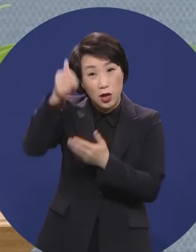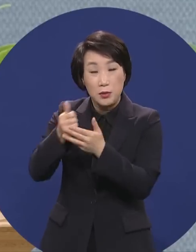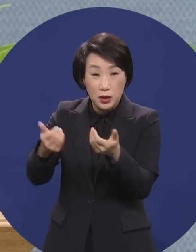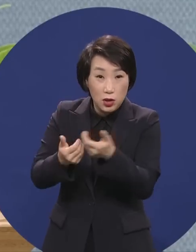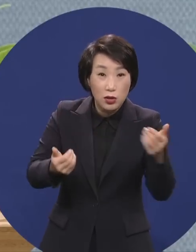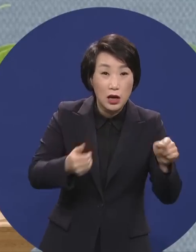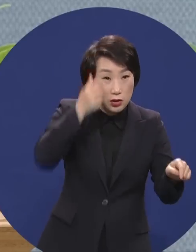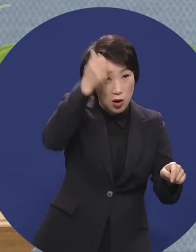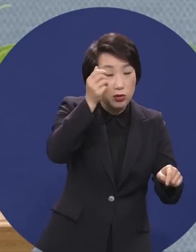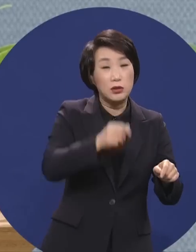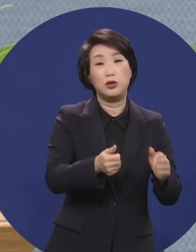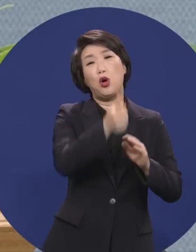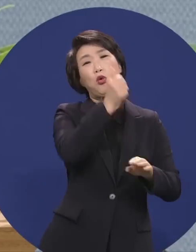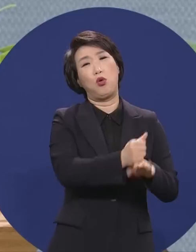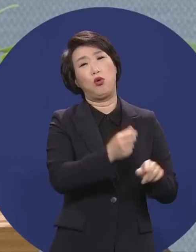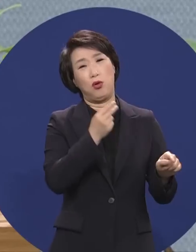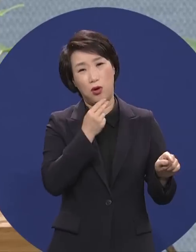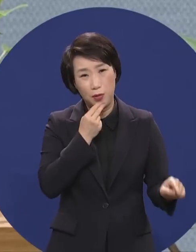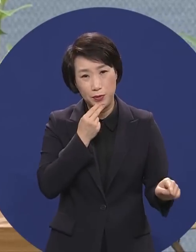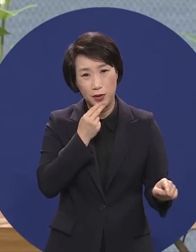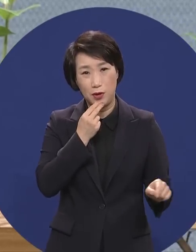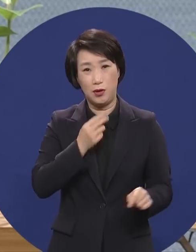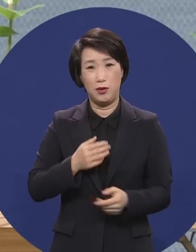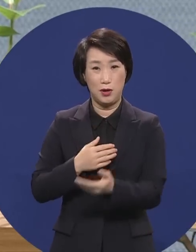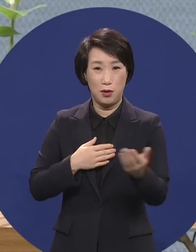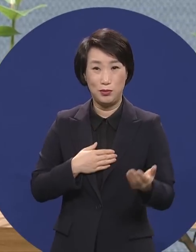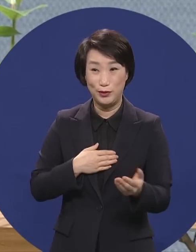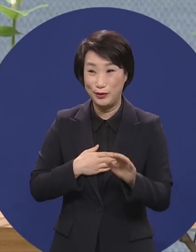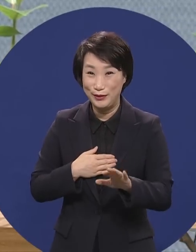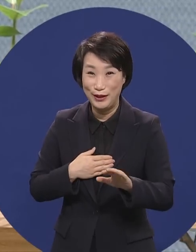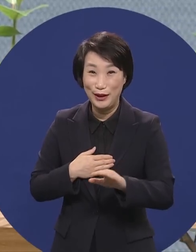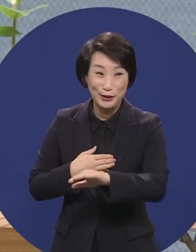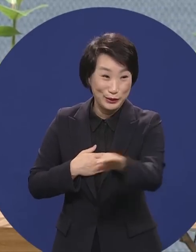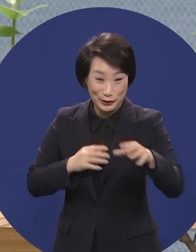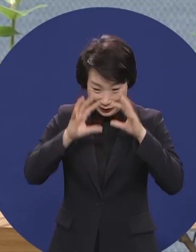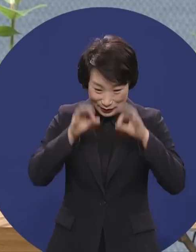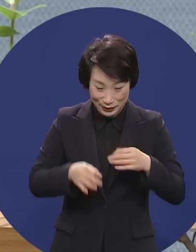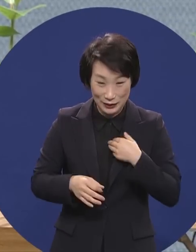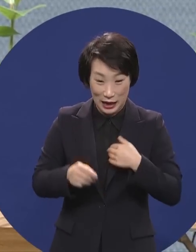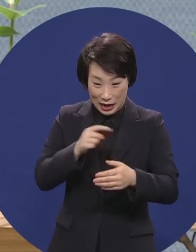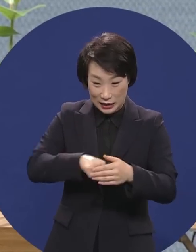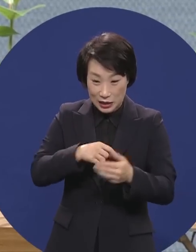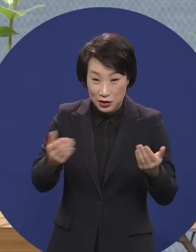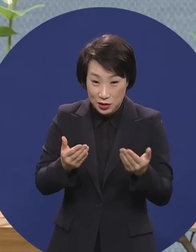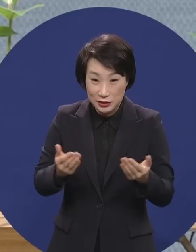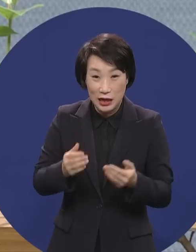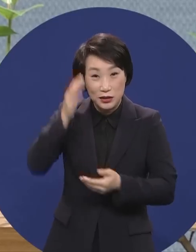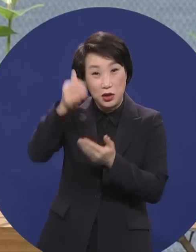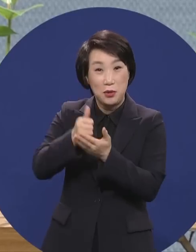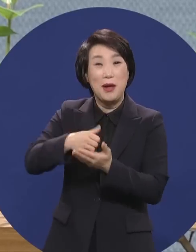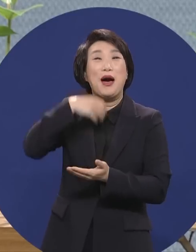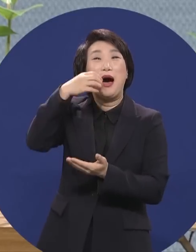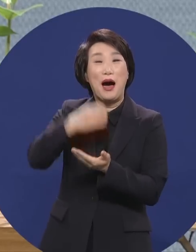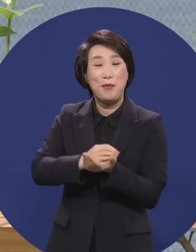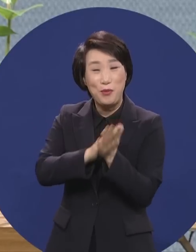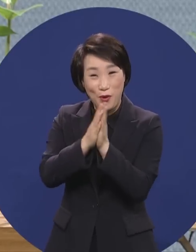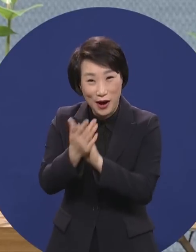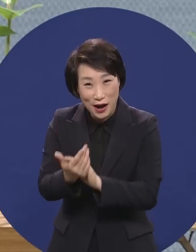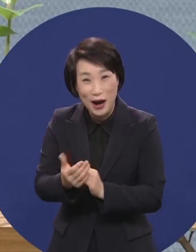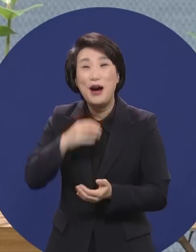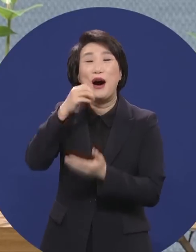영은 절대로 성공할 수 없다는 거예요. 근데 여러분들이 얼마나 여러분 속에서 역사하시는 성령의